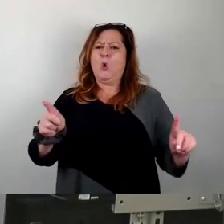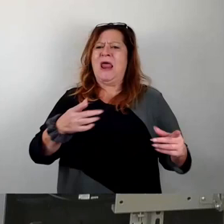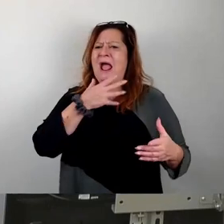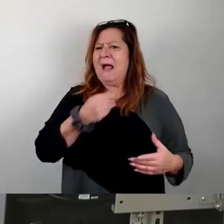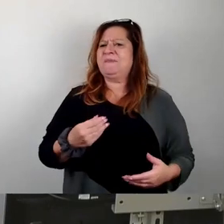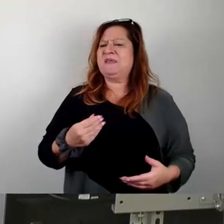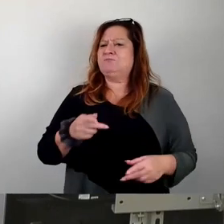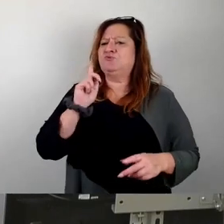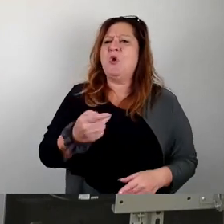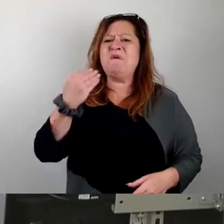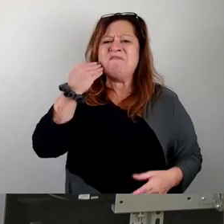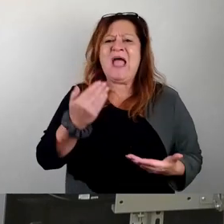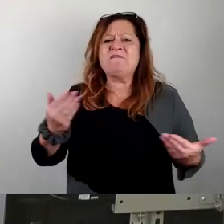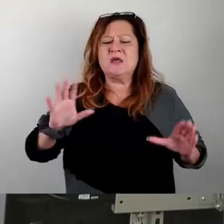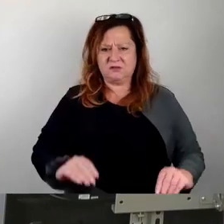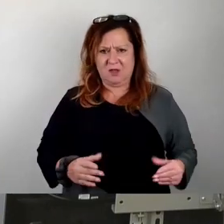darf.